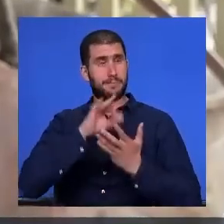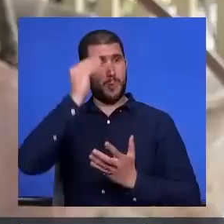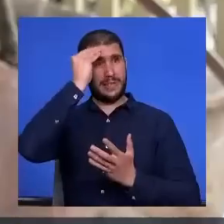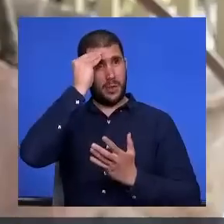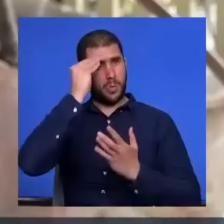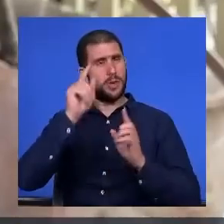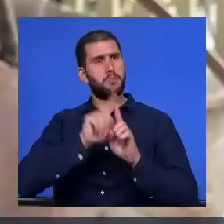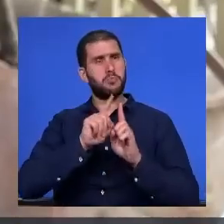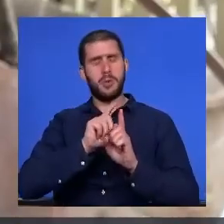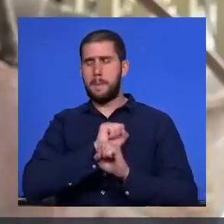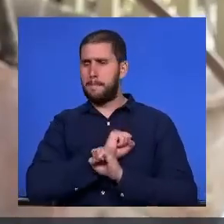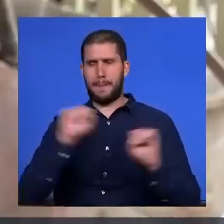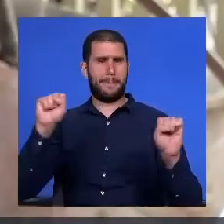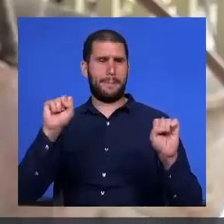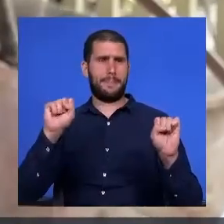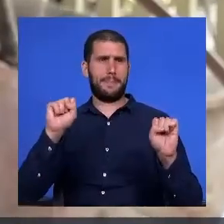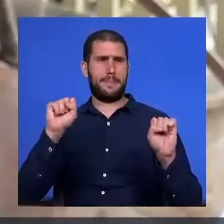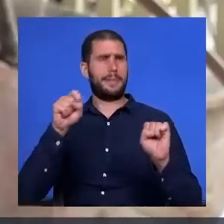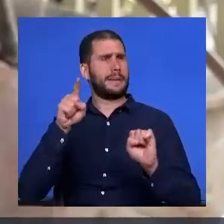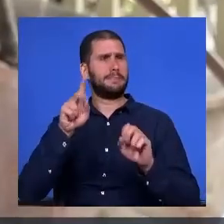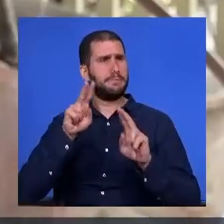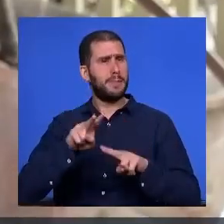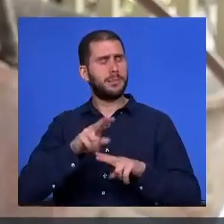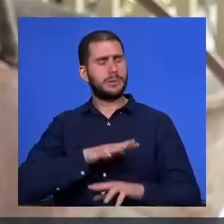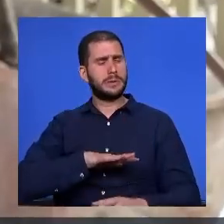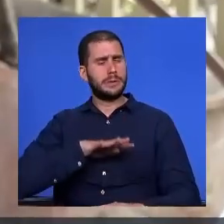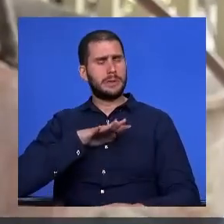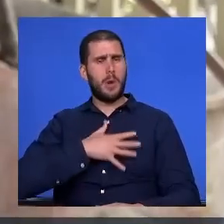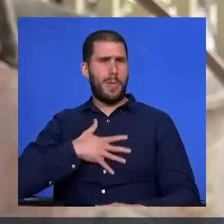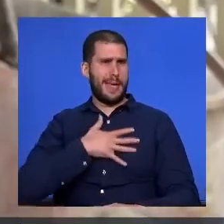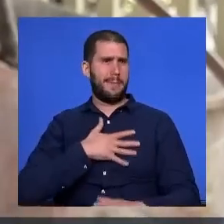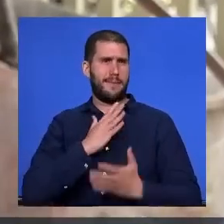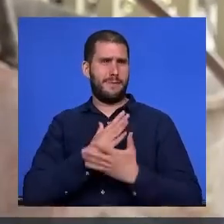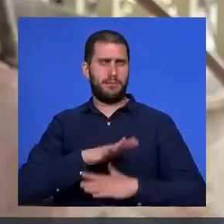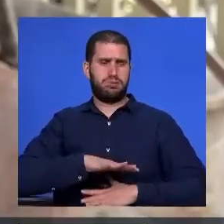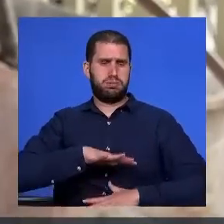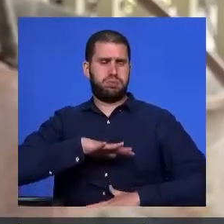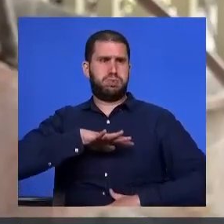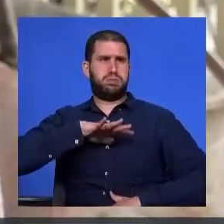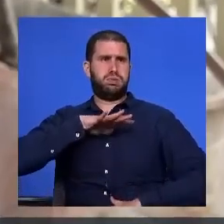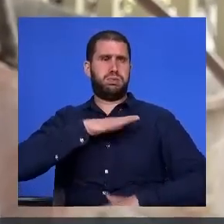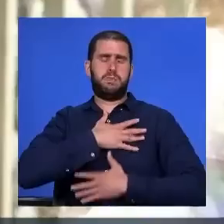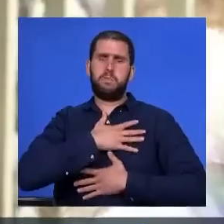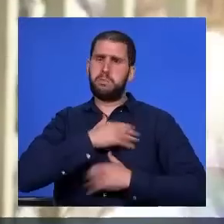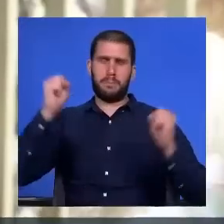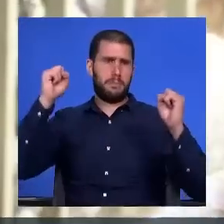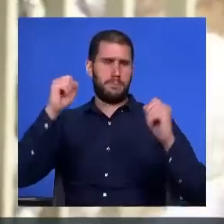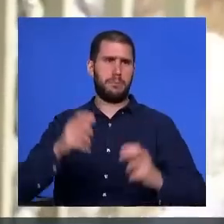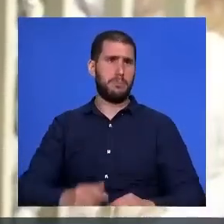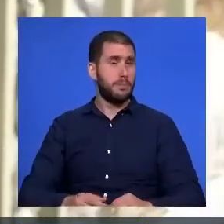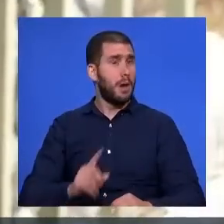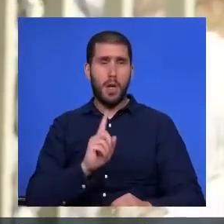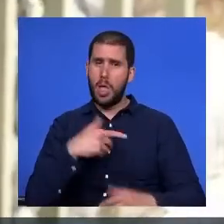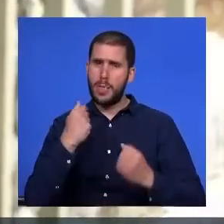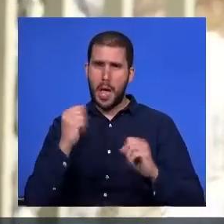בום כזה, שזה ממש ממש ממש לא נעים, כאילו שהכל מצטבר ואז לא תהיה בום. אל תהיו